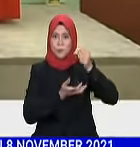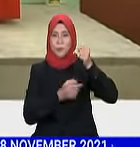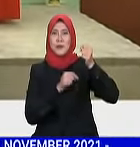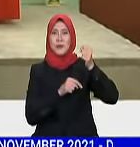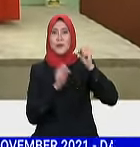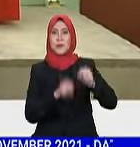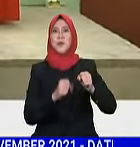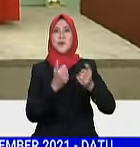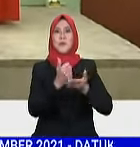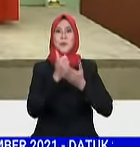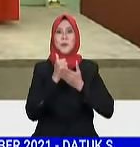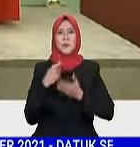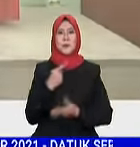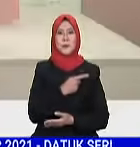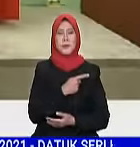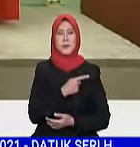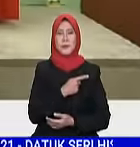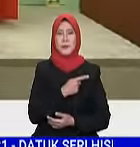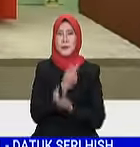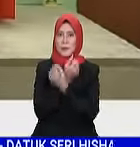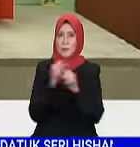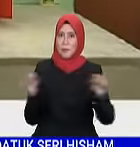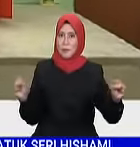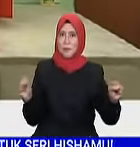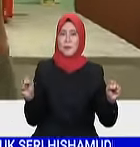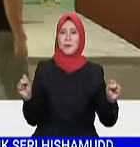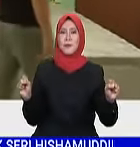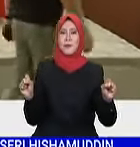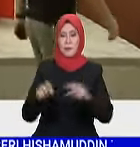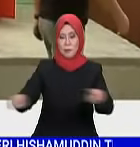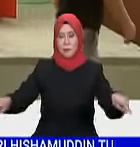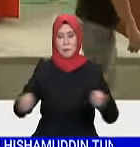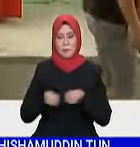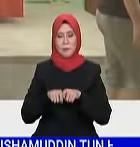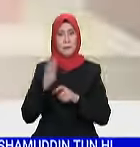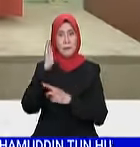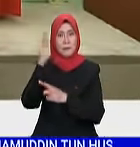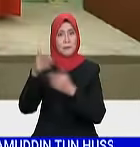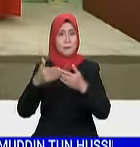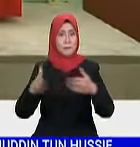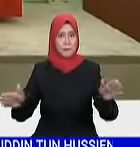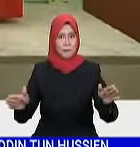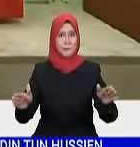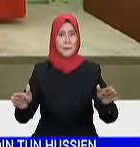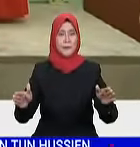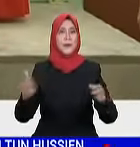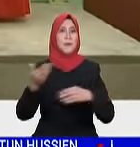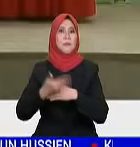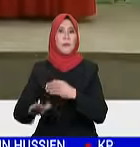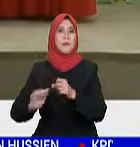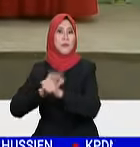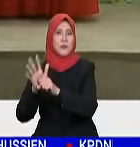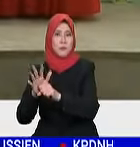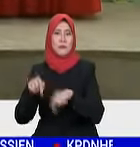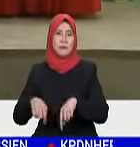banyak dapat membantu kami dalam persiapkan kami punya tempat untuk dibuka semula, terutamanya selepas pandemi COVID